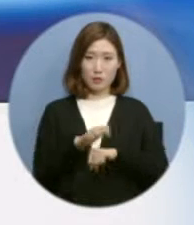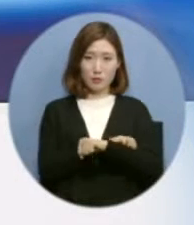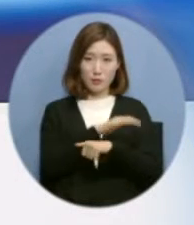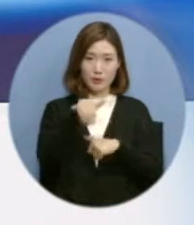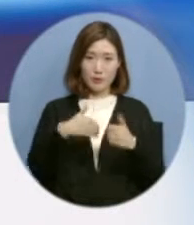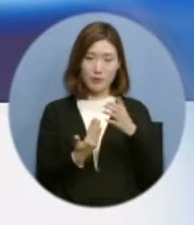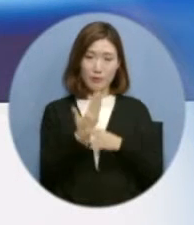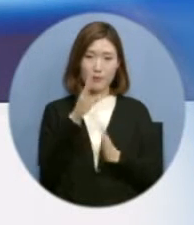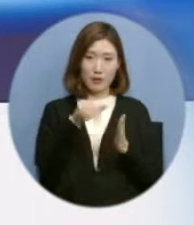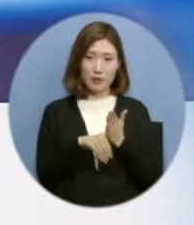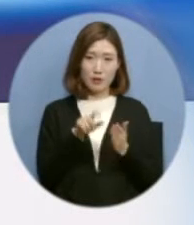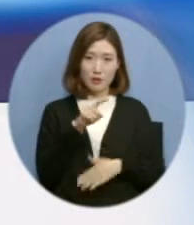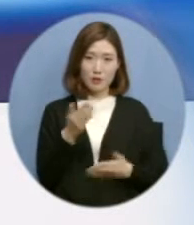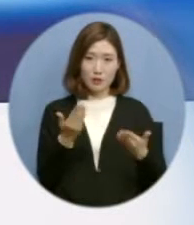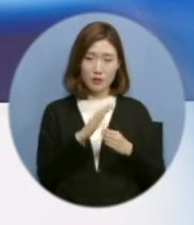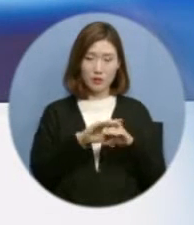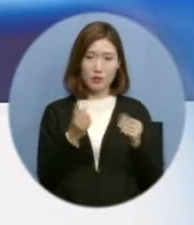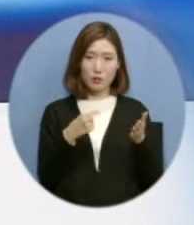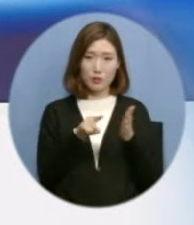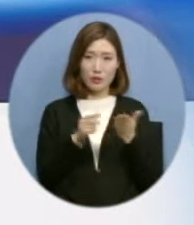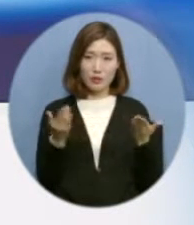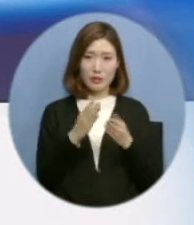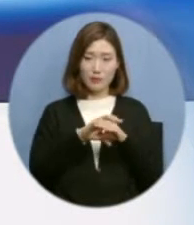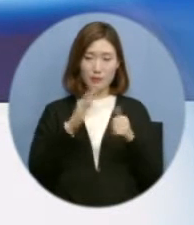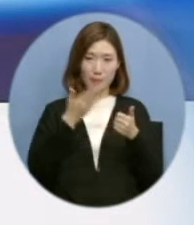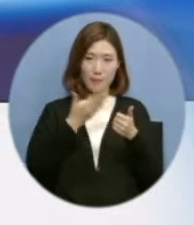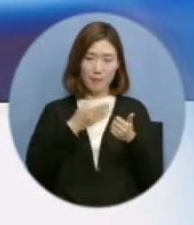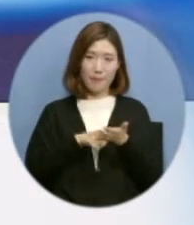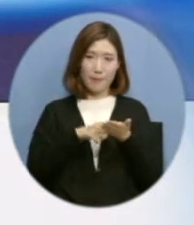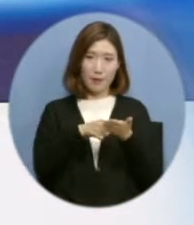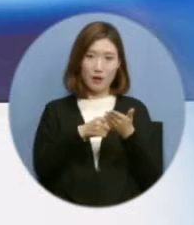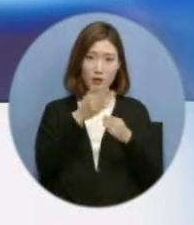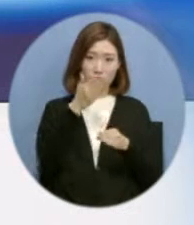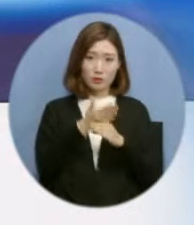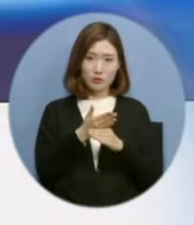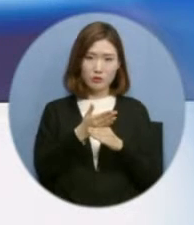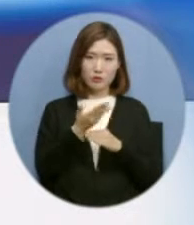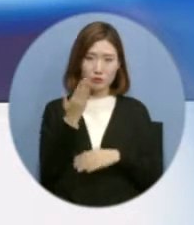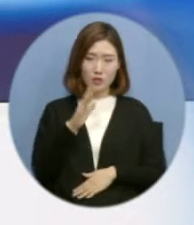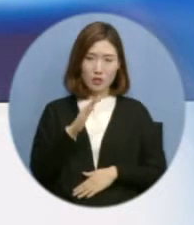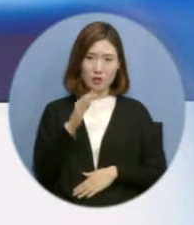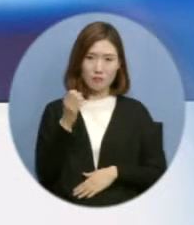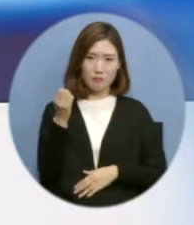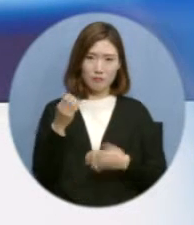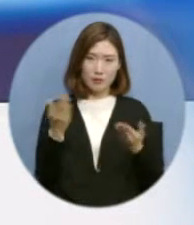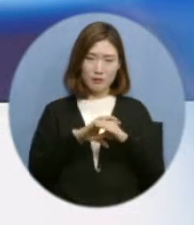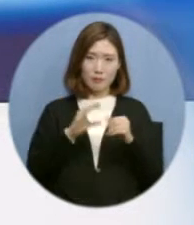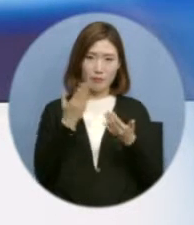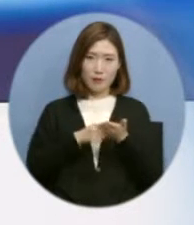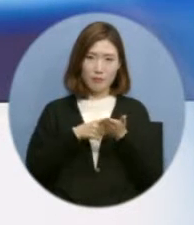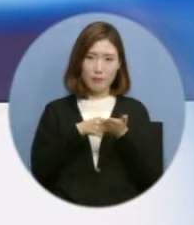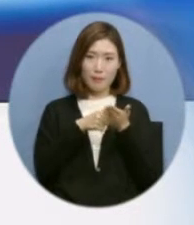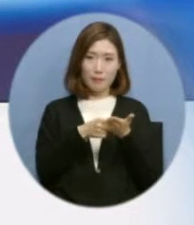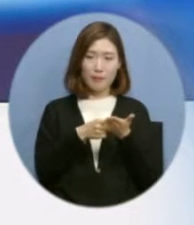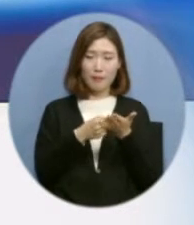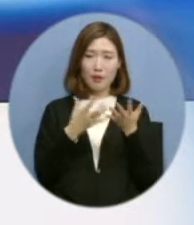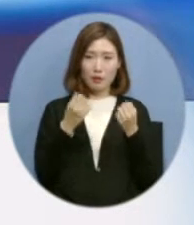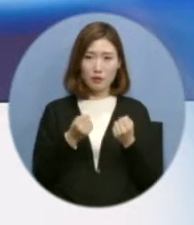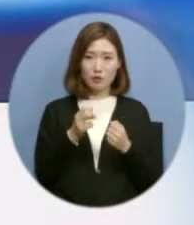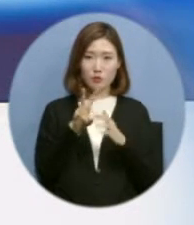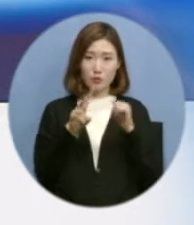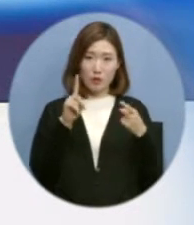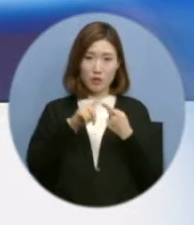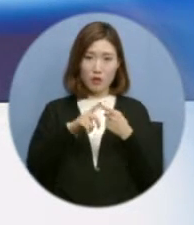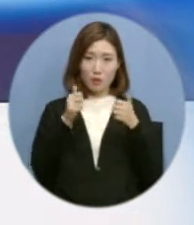불편 사항이 생겼을 때 이를 해결하기 위해 민원을 제기하죠. 그런데 민원을 많이 제기한다며 광진구가 민원인 두 명에